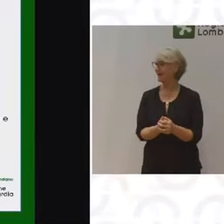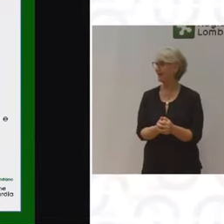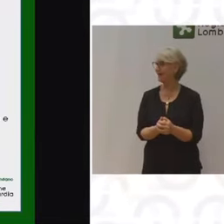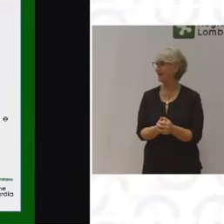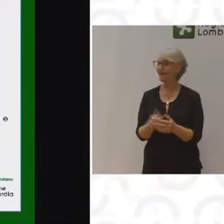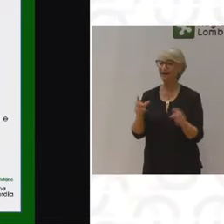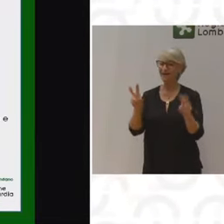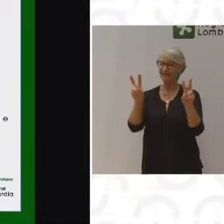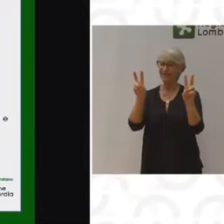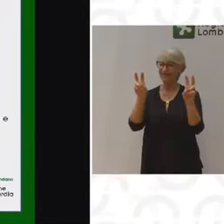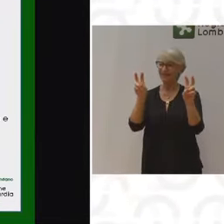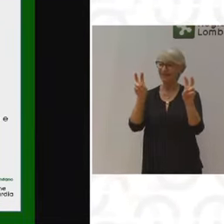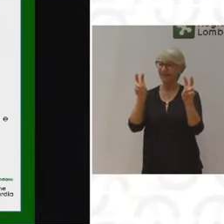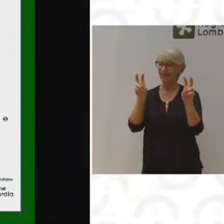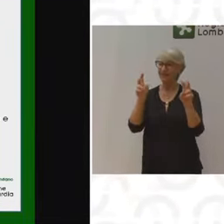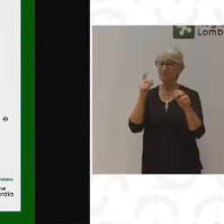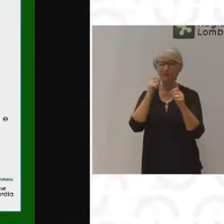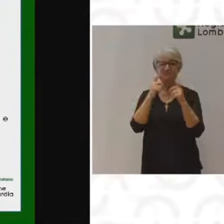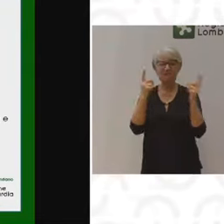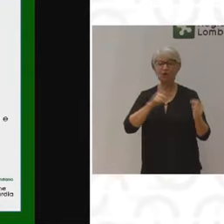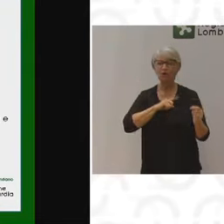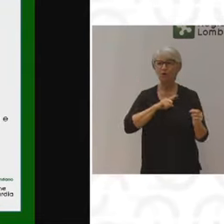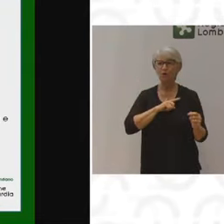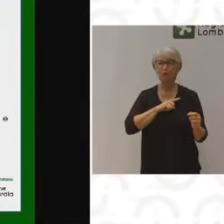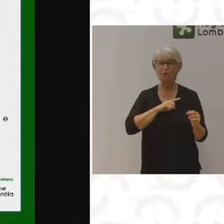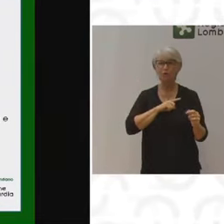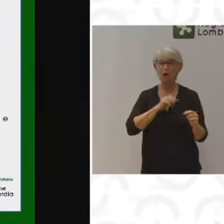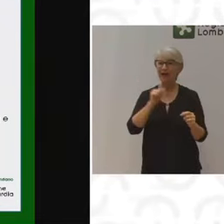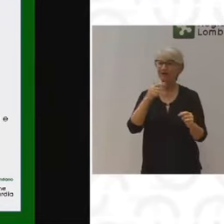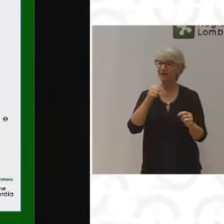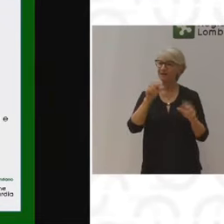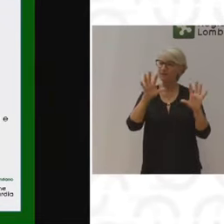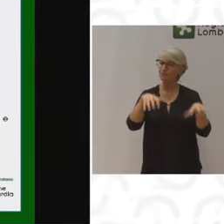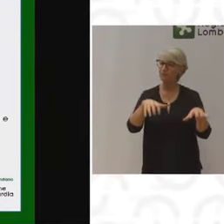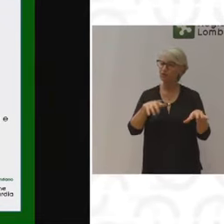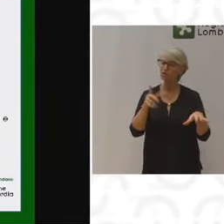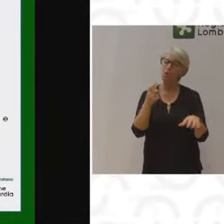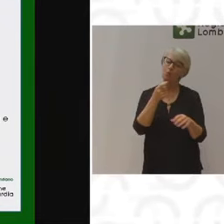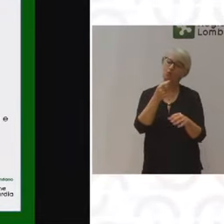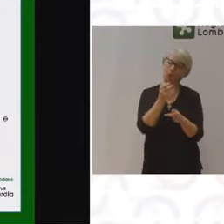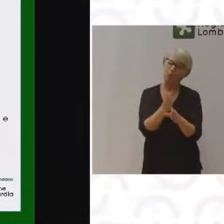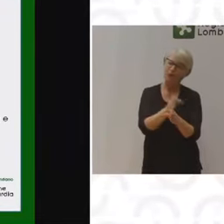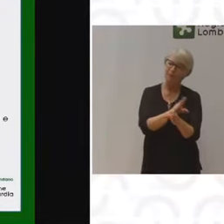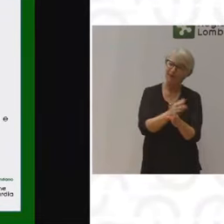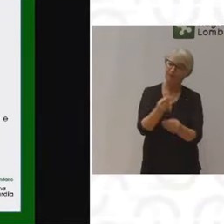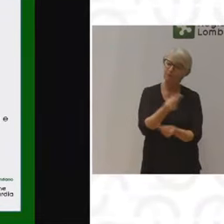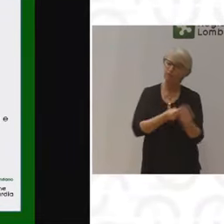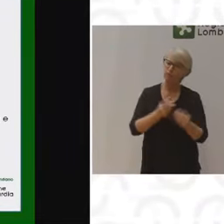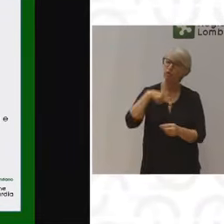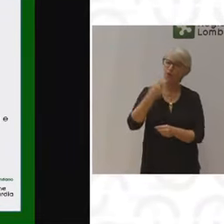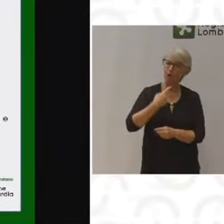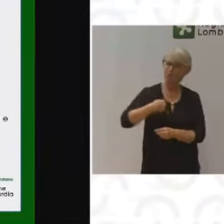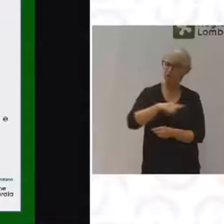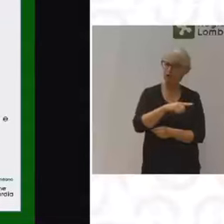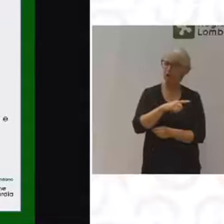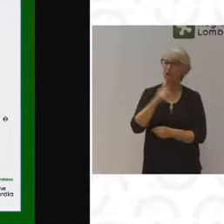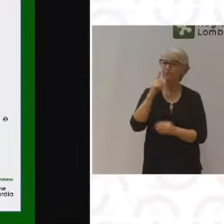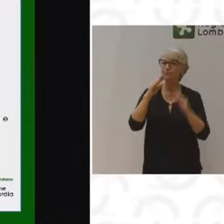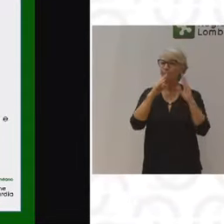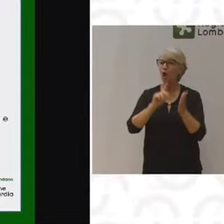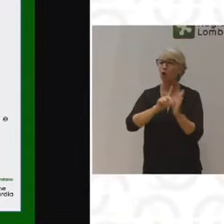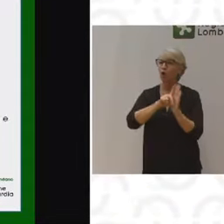Il tema che abbiamo affrontato col video nostro di ATS Brescia è una parte del progetto dopo di noi, che è la domotica, che